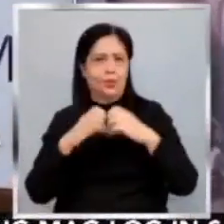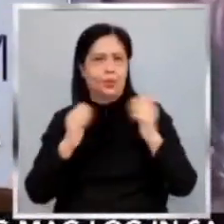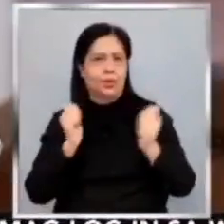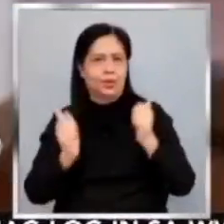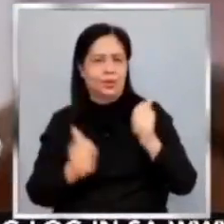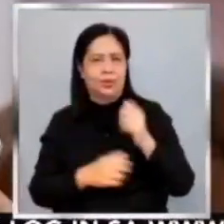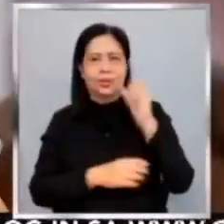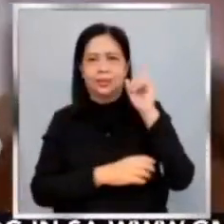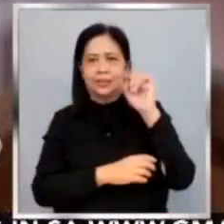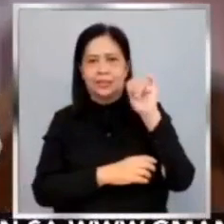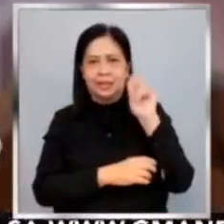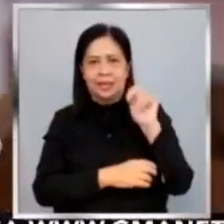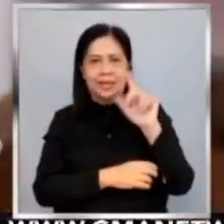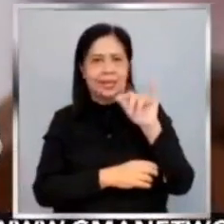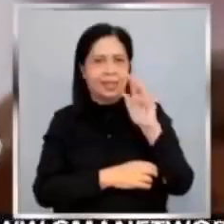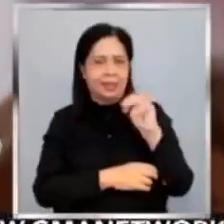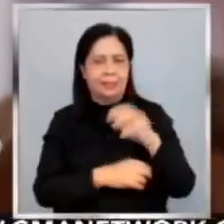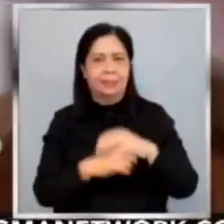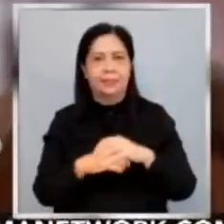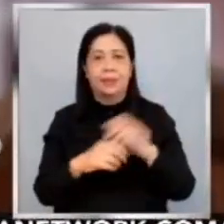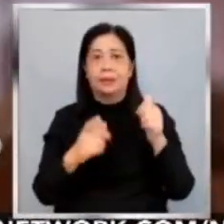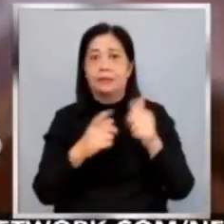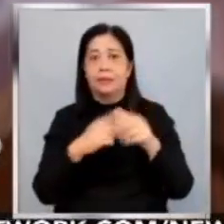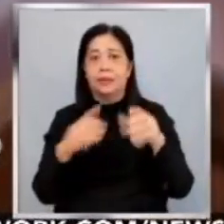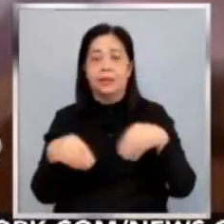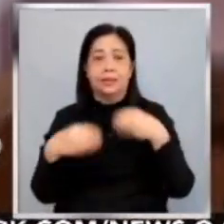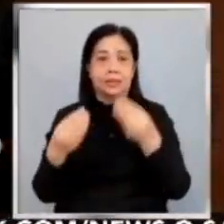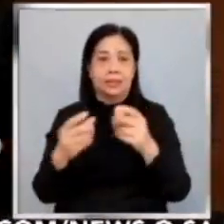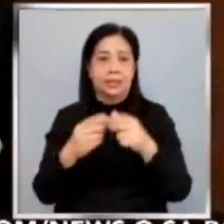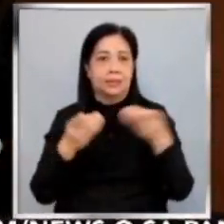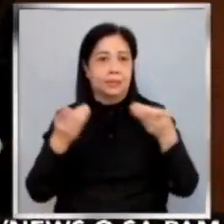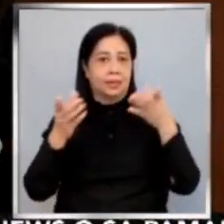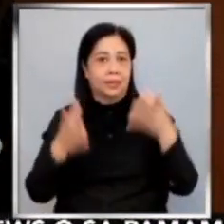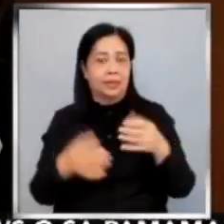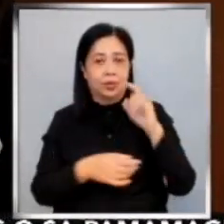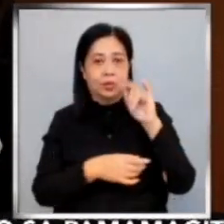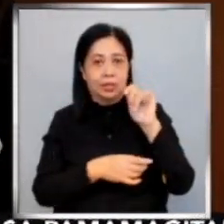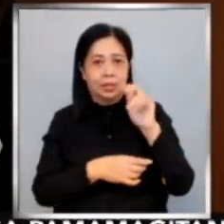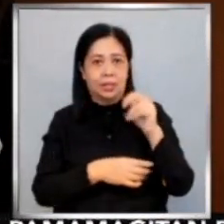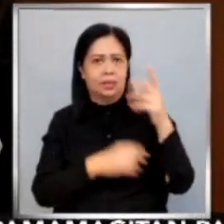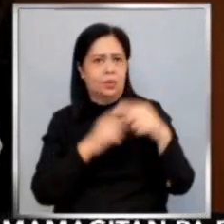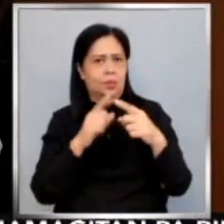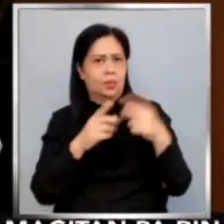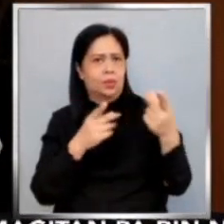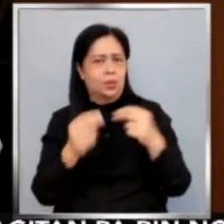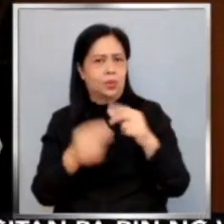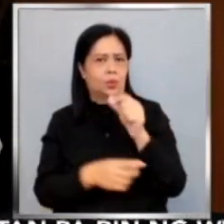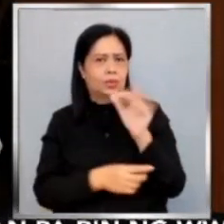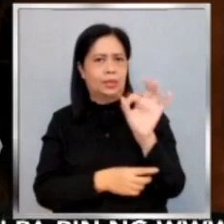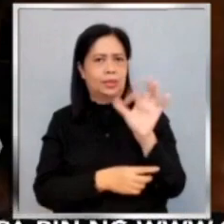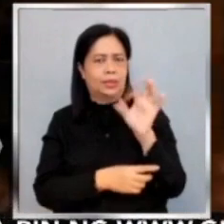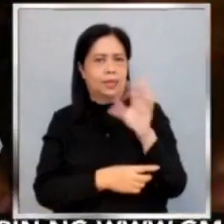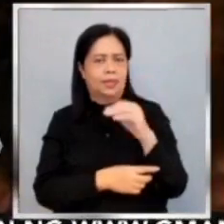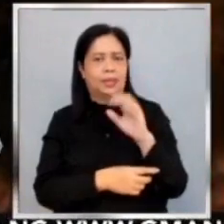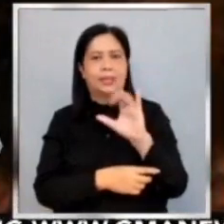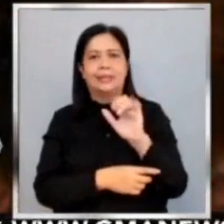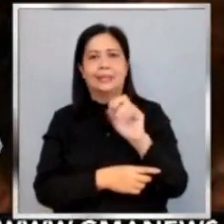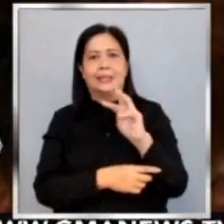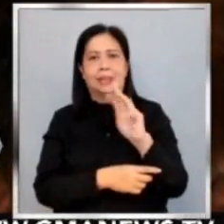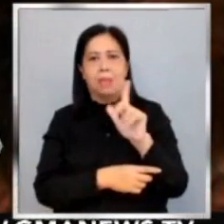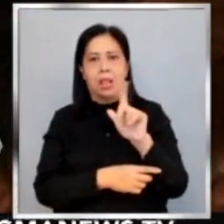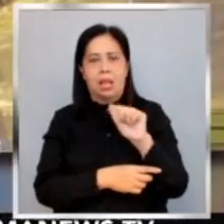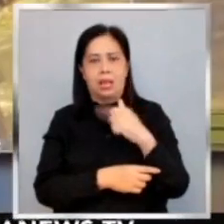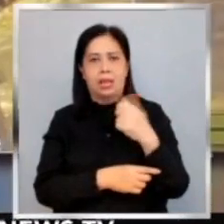Lim. Unang nabigyan ng pagkakataong maging direktor si Xian noong gawin niya ang 2019 Sinimalaya entry na